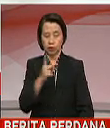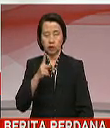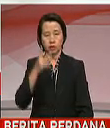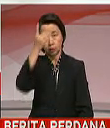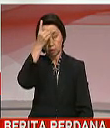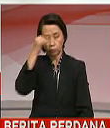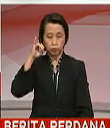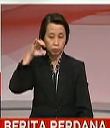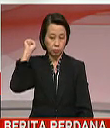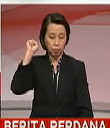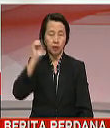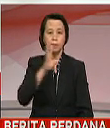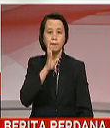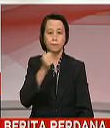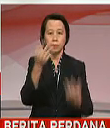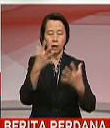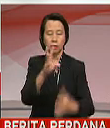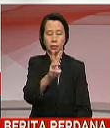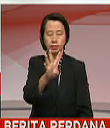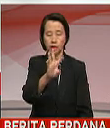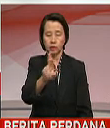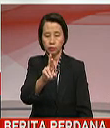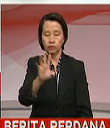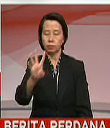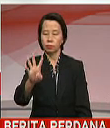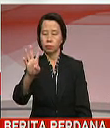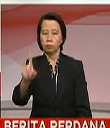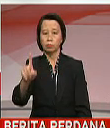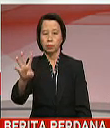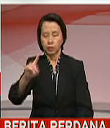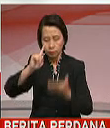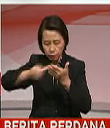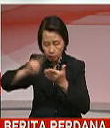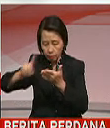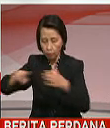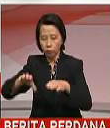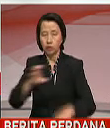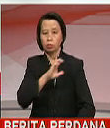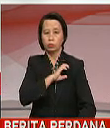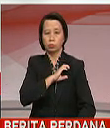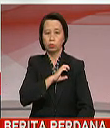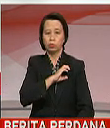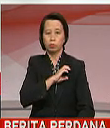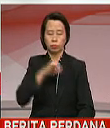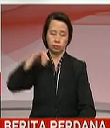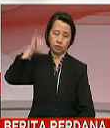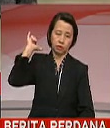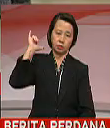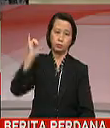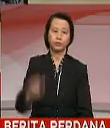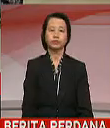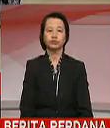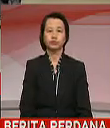Datuk Seri Ismail Sabri yaakob sebanyak 64,414 pemeriksaan dibuat polis diraja Malaysia pdrm